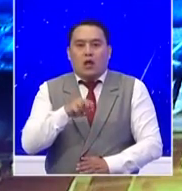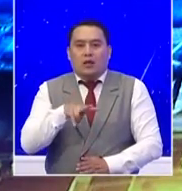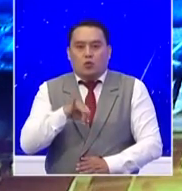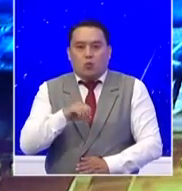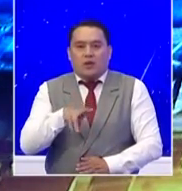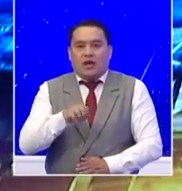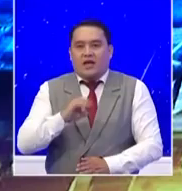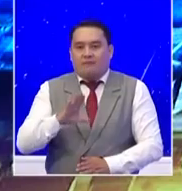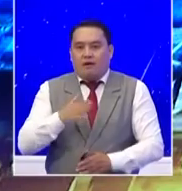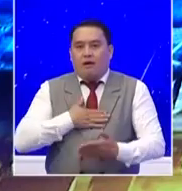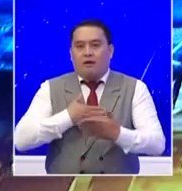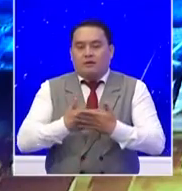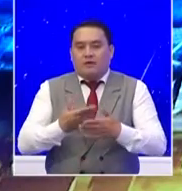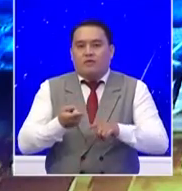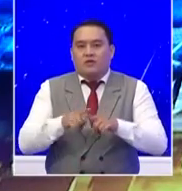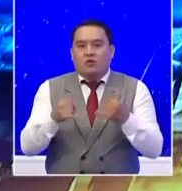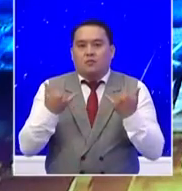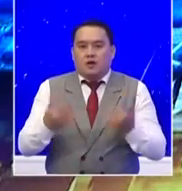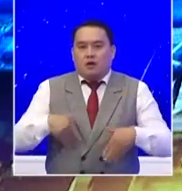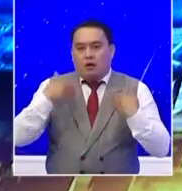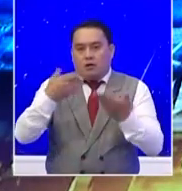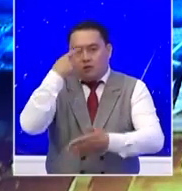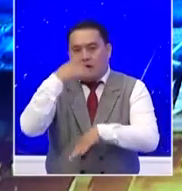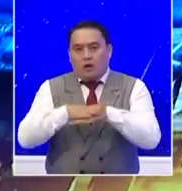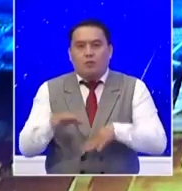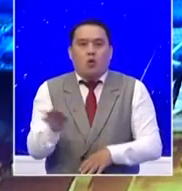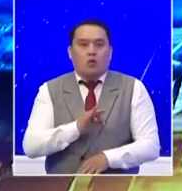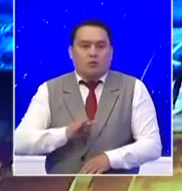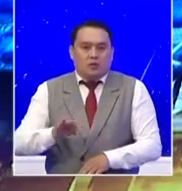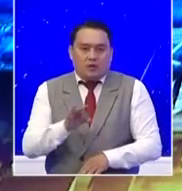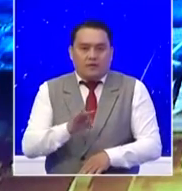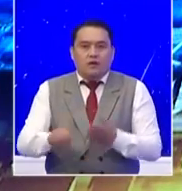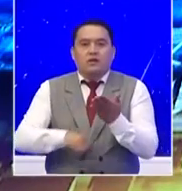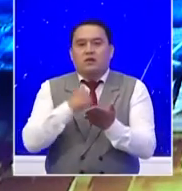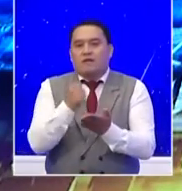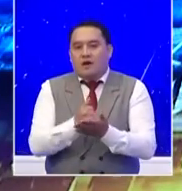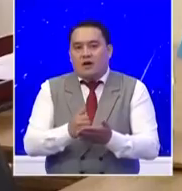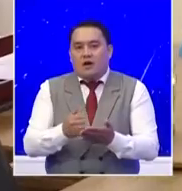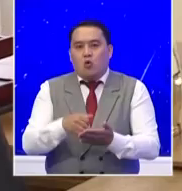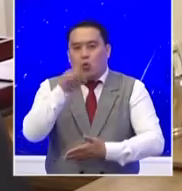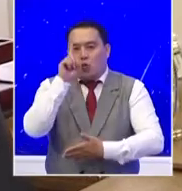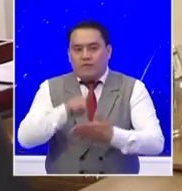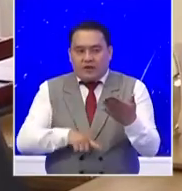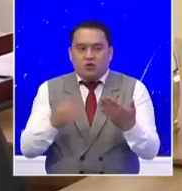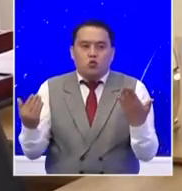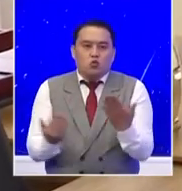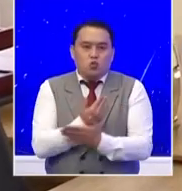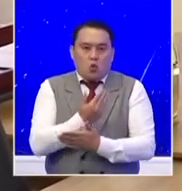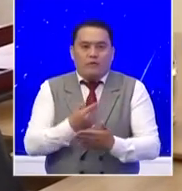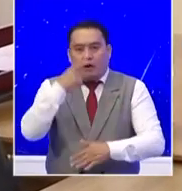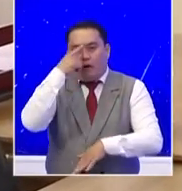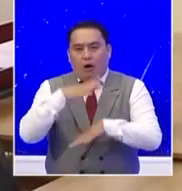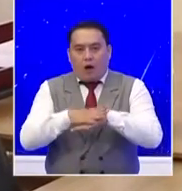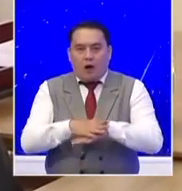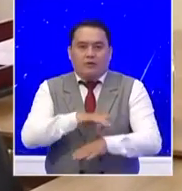Куматаев. Активы региона его сегодня представил аким Алматинской области Амандык Баталов. Глава региона выразил уверенность, что новый